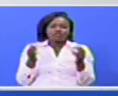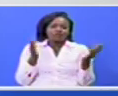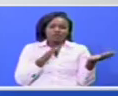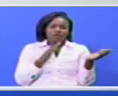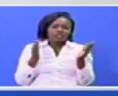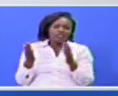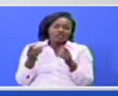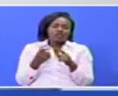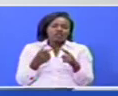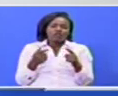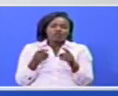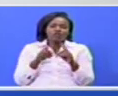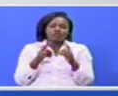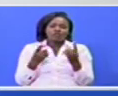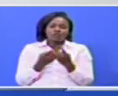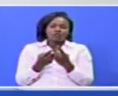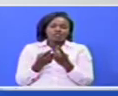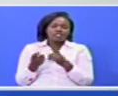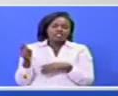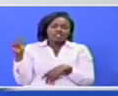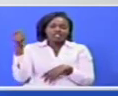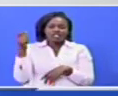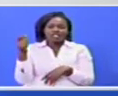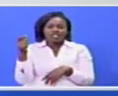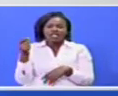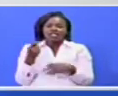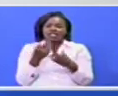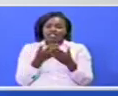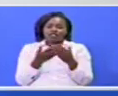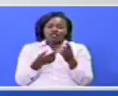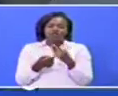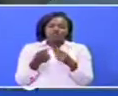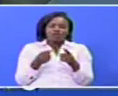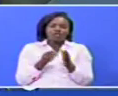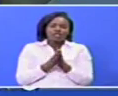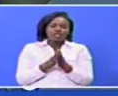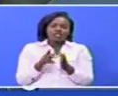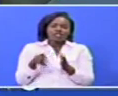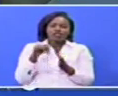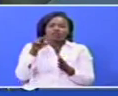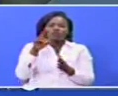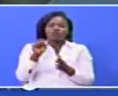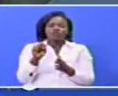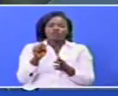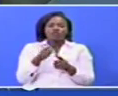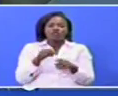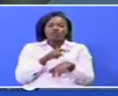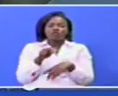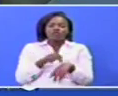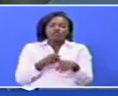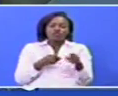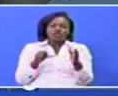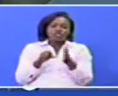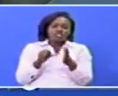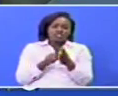kutoka idara ya hali ya anga hapa nchini Kenya. Asante sana kwa kufika. Na vile vile Pius Masai kutoka National Disaster Management, asante sana kwa